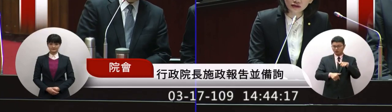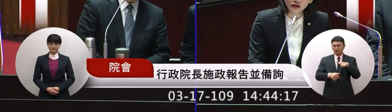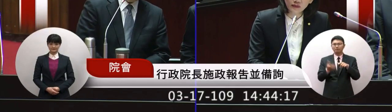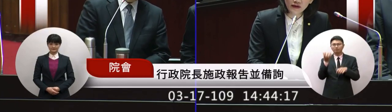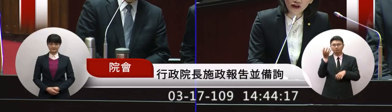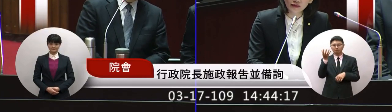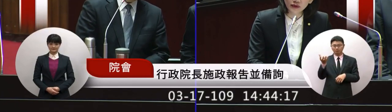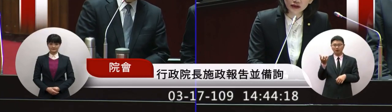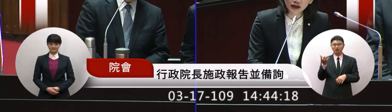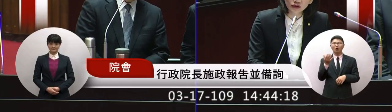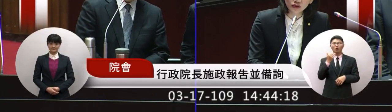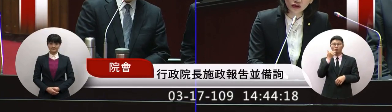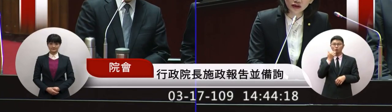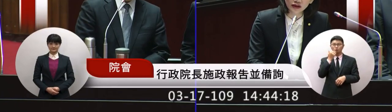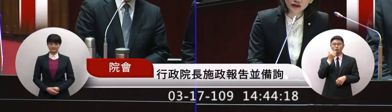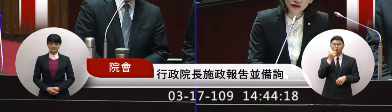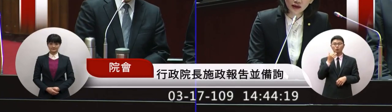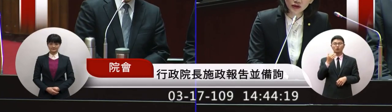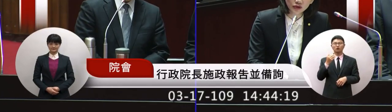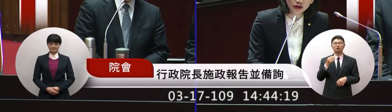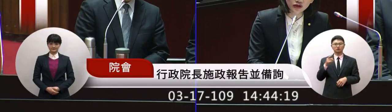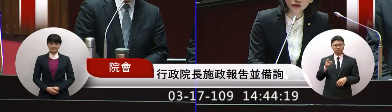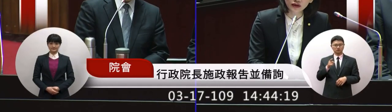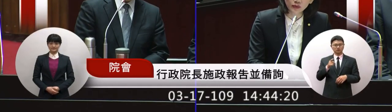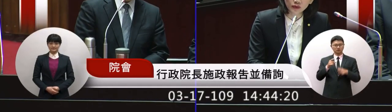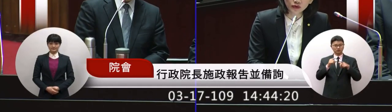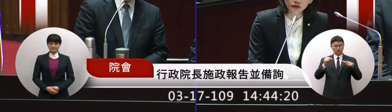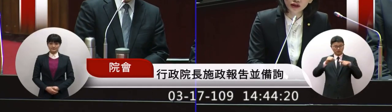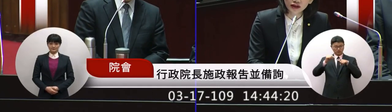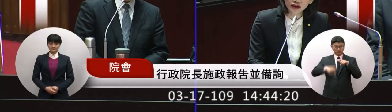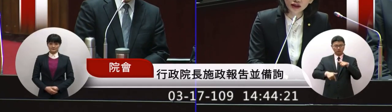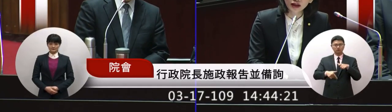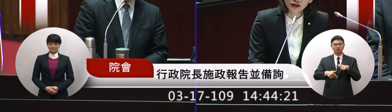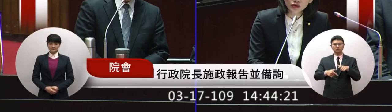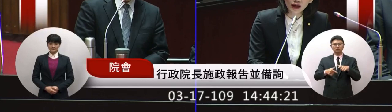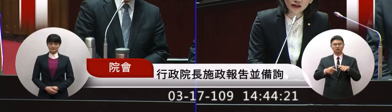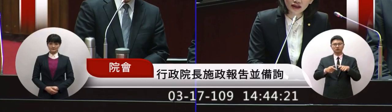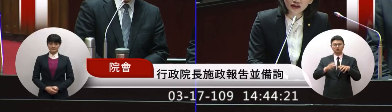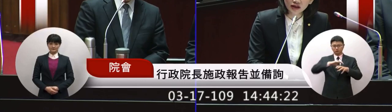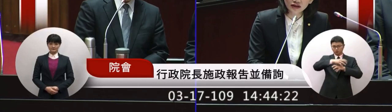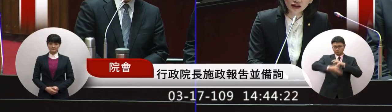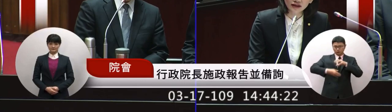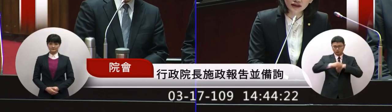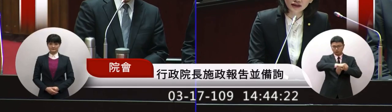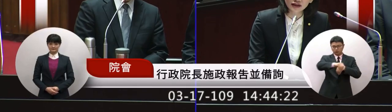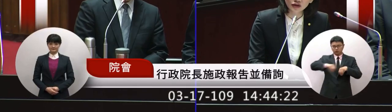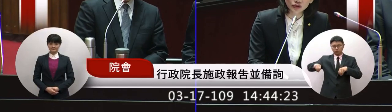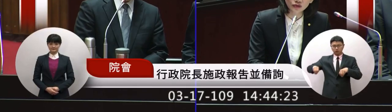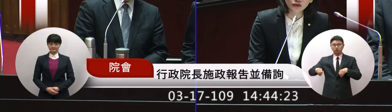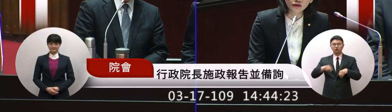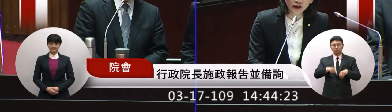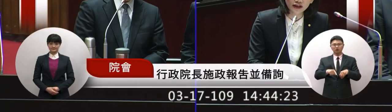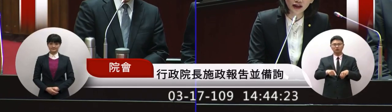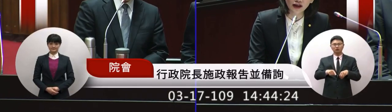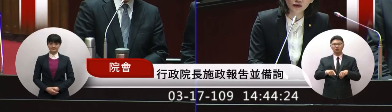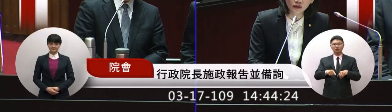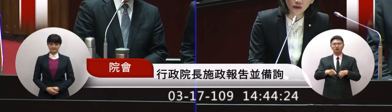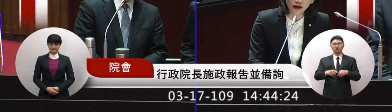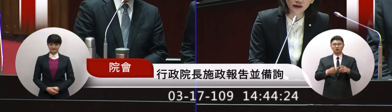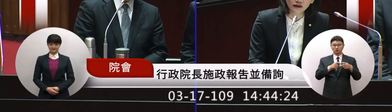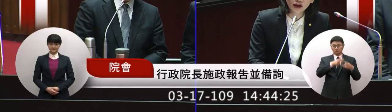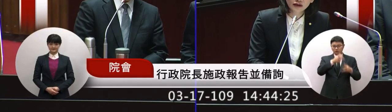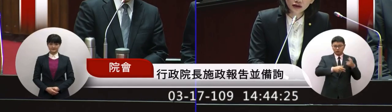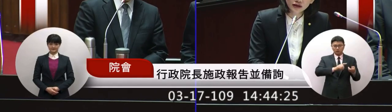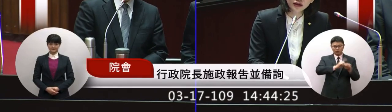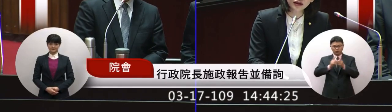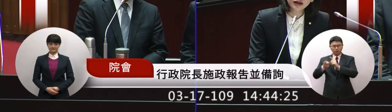的有办法，比较多的他们全球的布局可以转移生产基地的速度非常